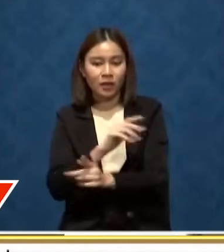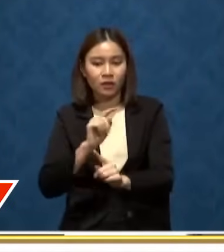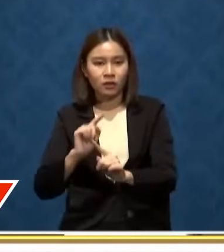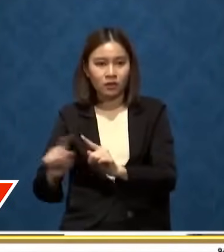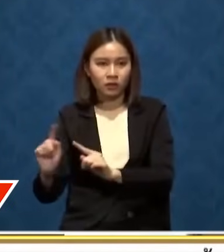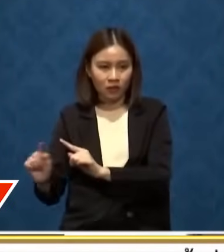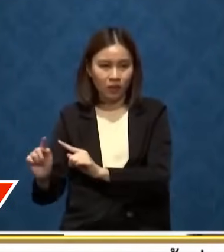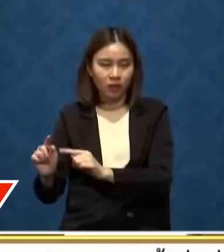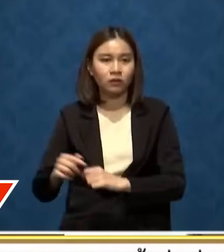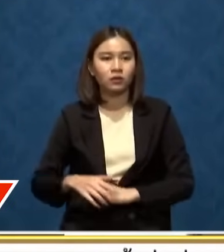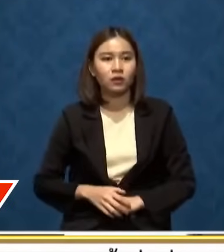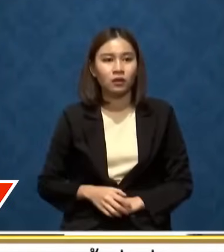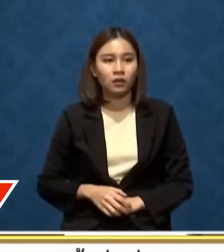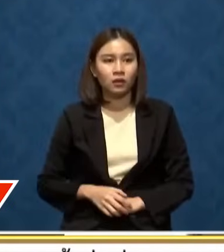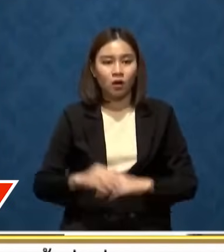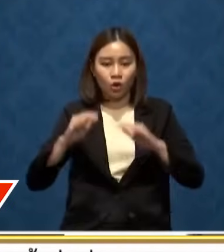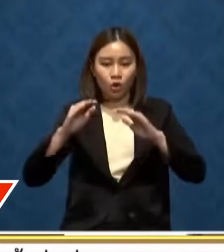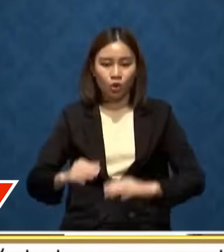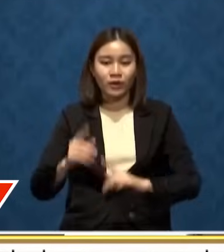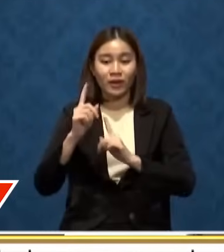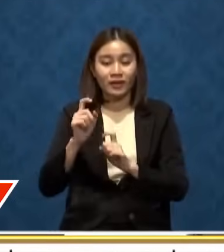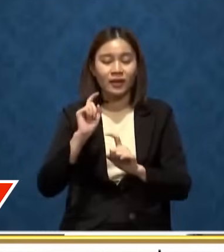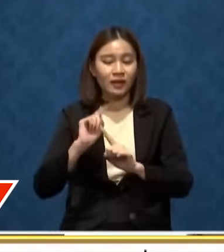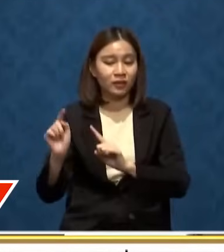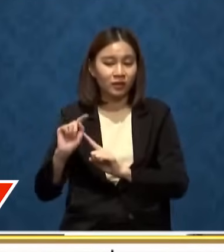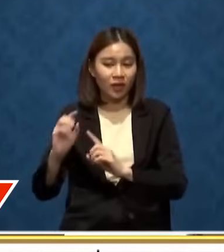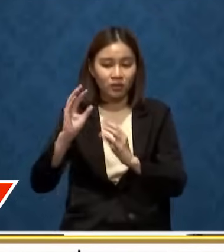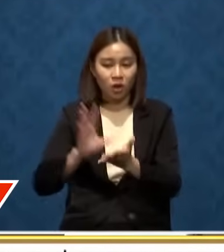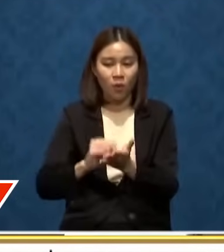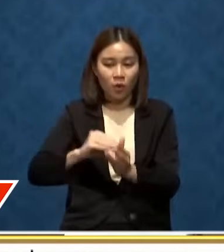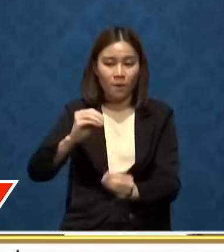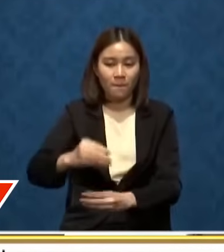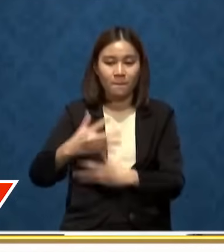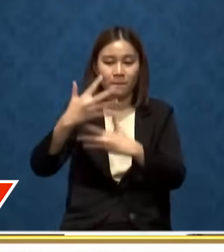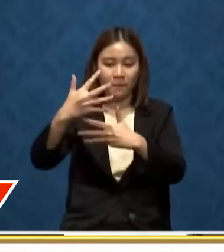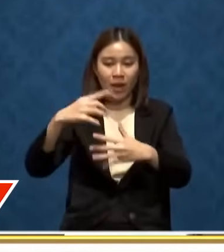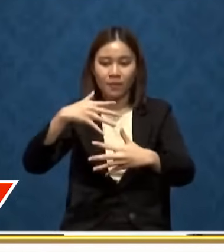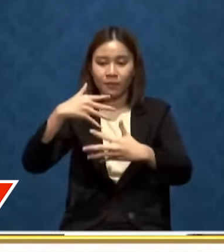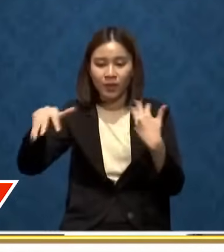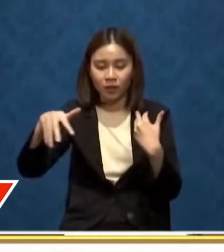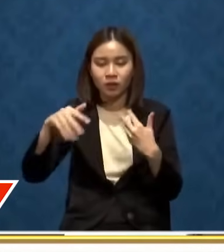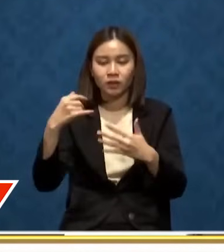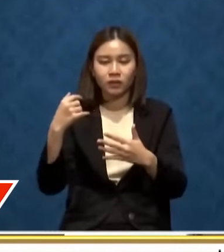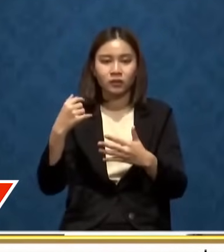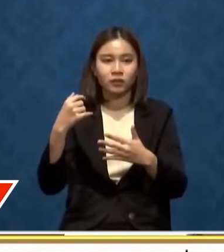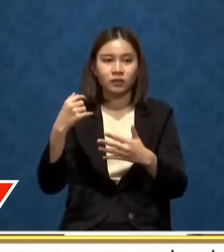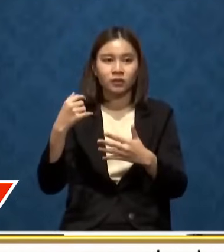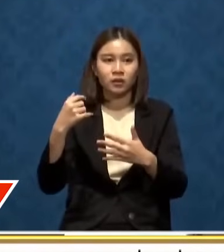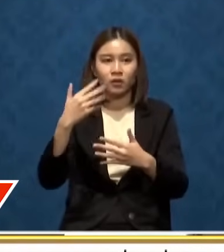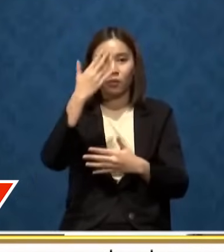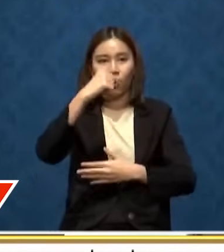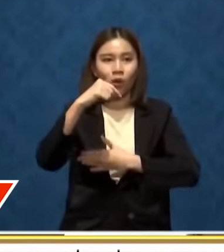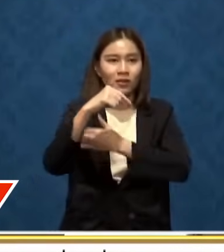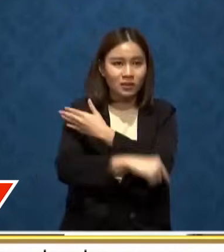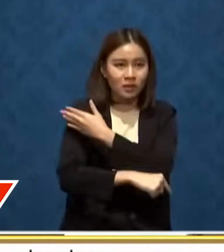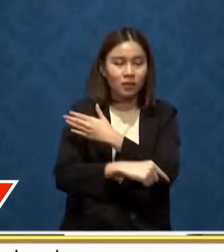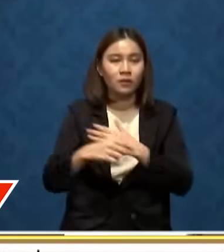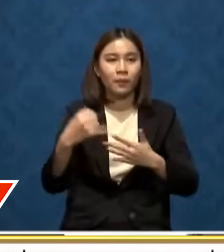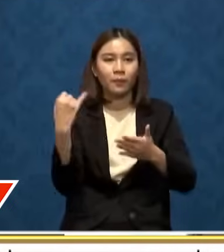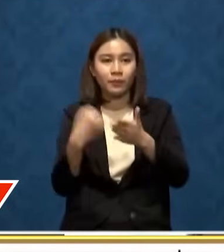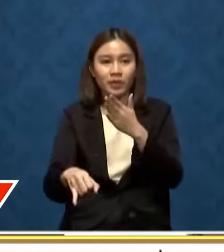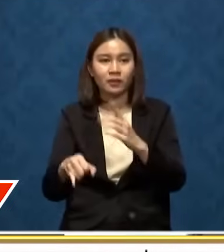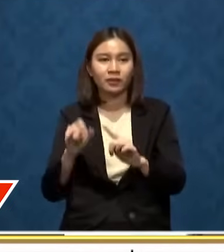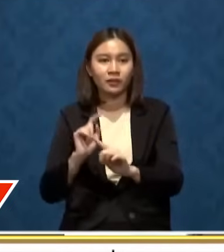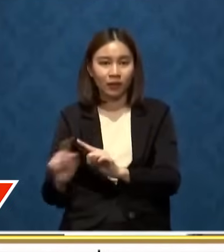พื่อลดความเสี่ยงที่จะแสดงข้อมูลอันขัดต่อข้อเท็จจริงอันเกิดจากการทุจริตหรือข้อผิดพลาด